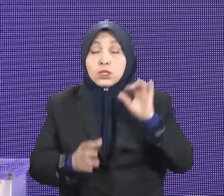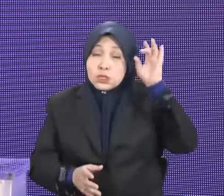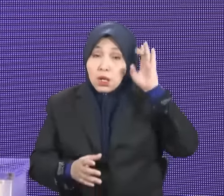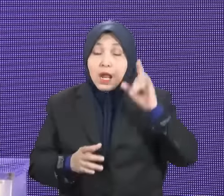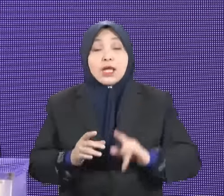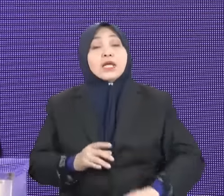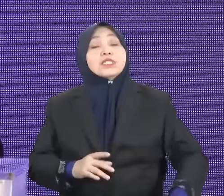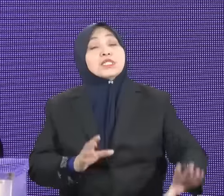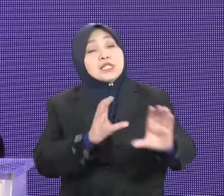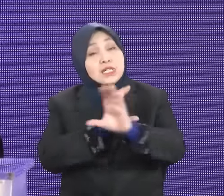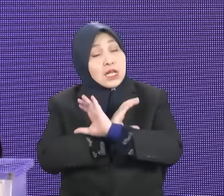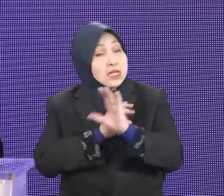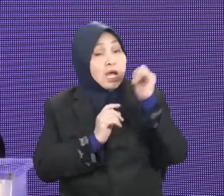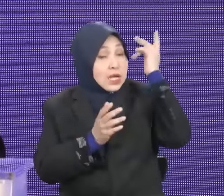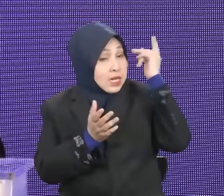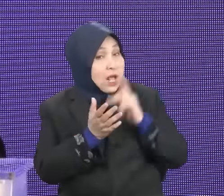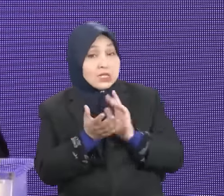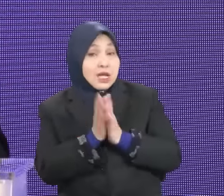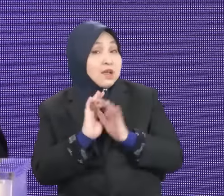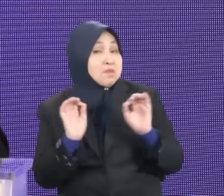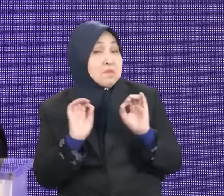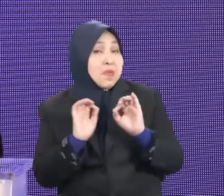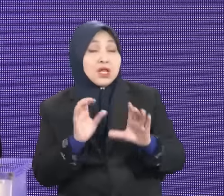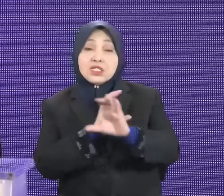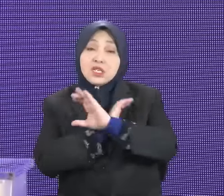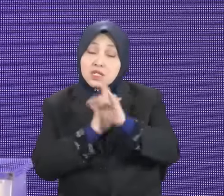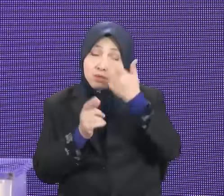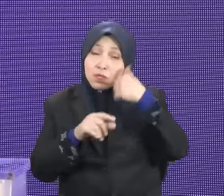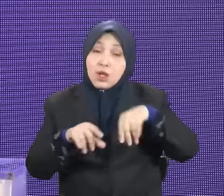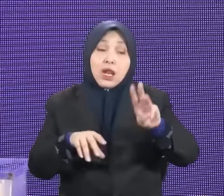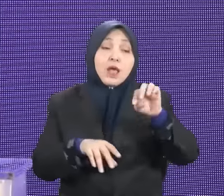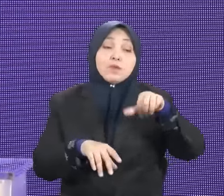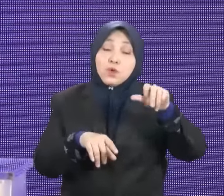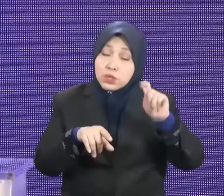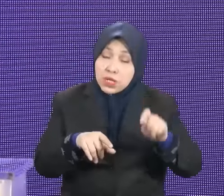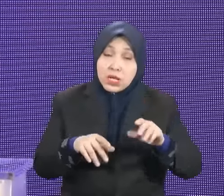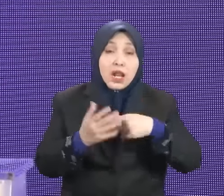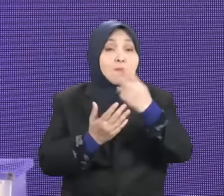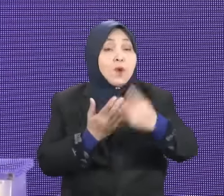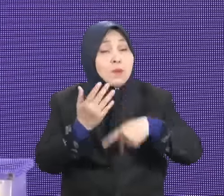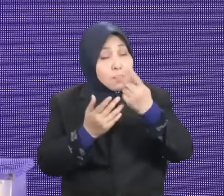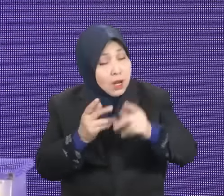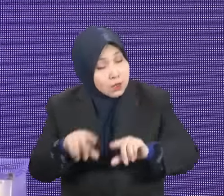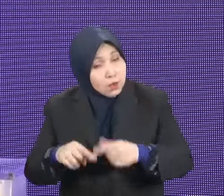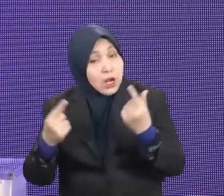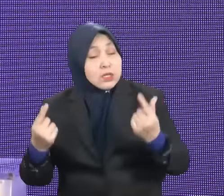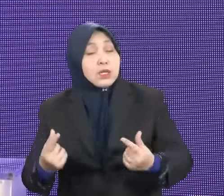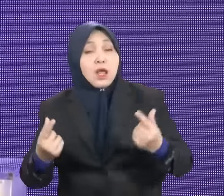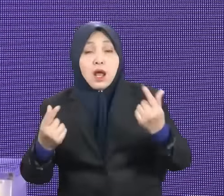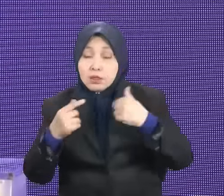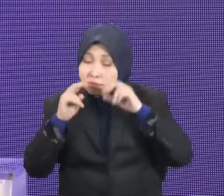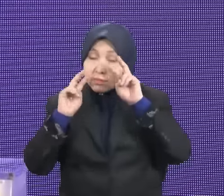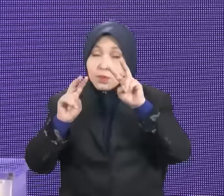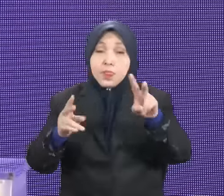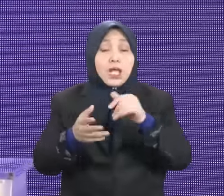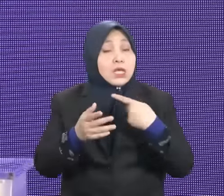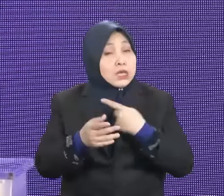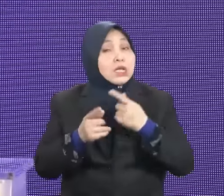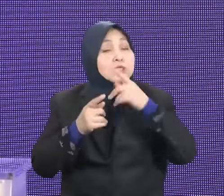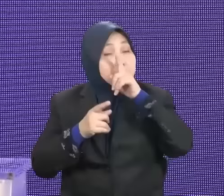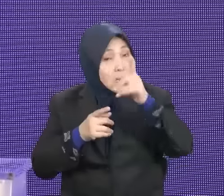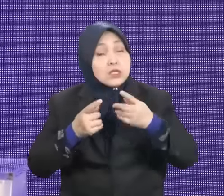Cintailah kalau tak kena tak cinta itu jadi itu sebabnya dalam ini dalam program-program Quran yang tuhan-tuan hadiri sebenarnya kita coba